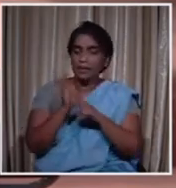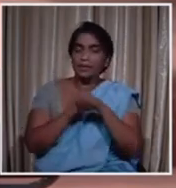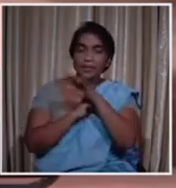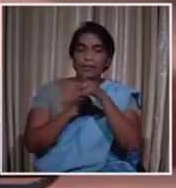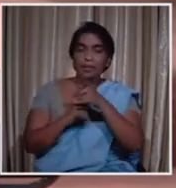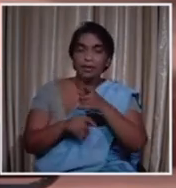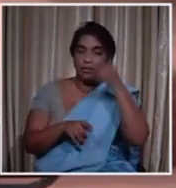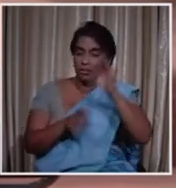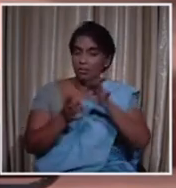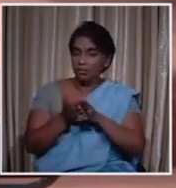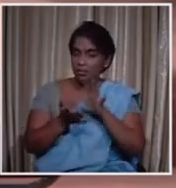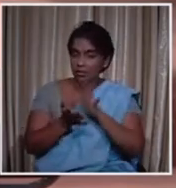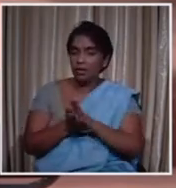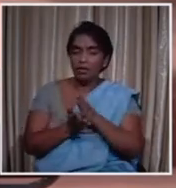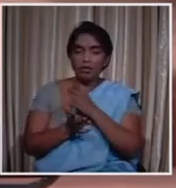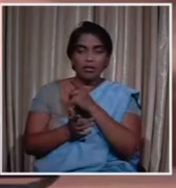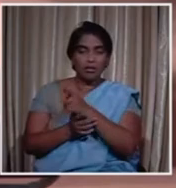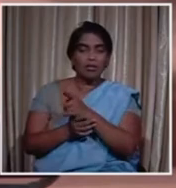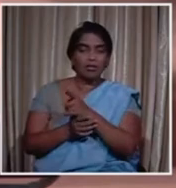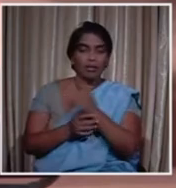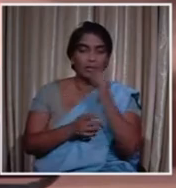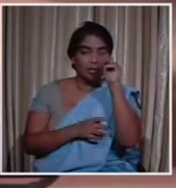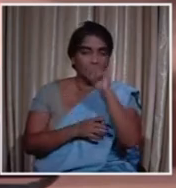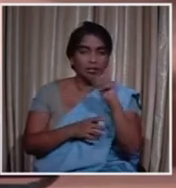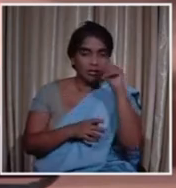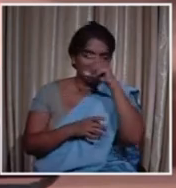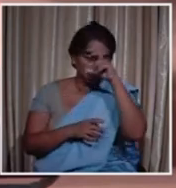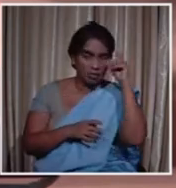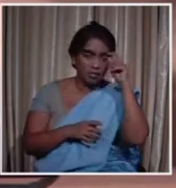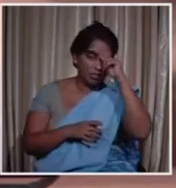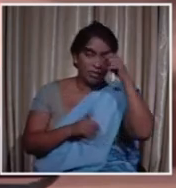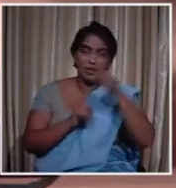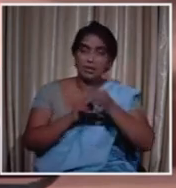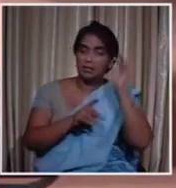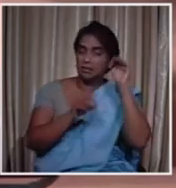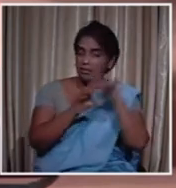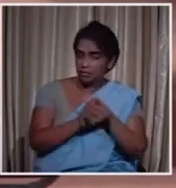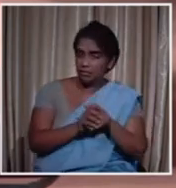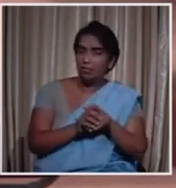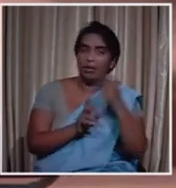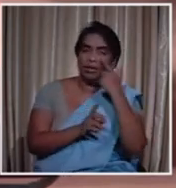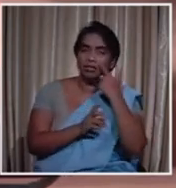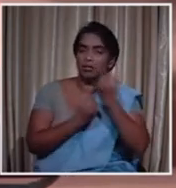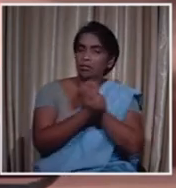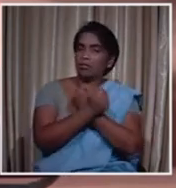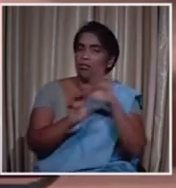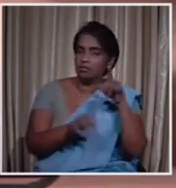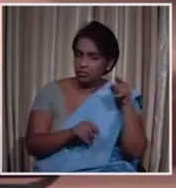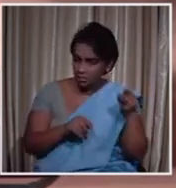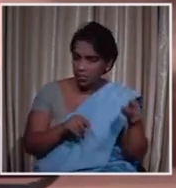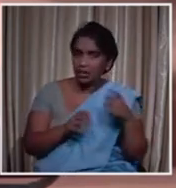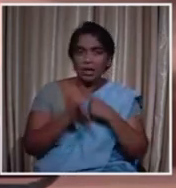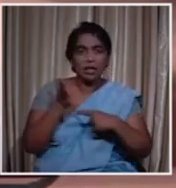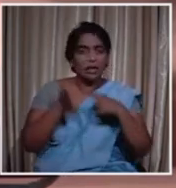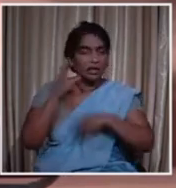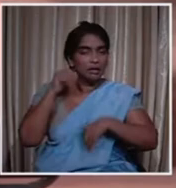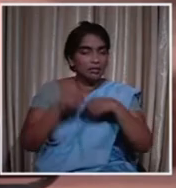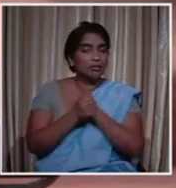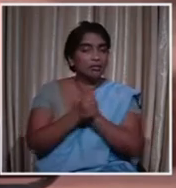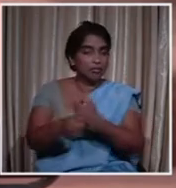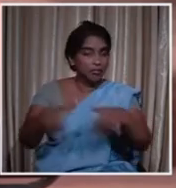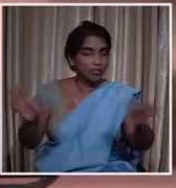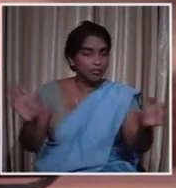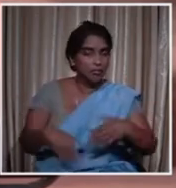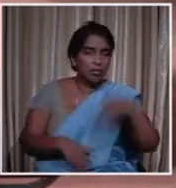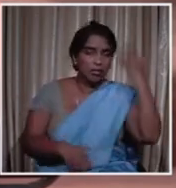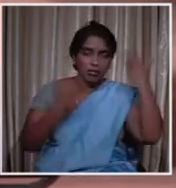பௌத்த பிக்குவை மைத்திரிபால சிறிசேனா அவர்கள் ஜனாதிபதியாக இருந்த பொழுது பொது மன்னிப்பு கொடுக்கிறார். ஆனால் அரசியல் கைதிகள் இன்றும் செத்துக் கொண்டிருக்கிறார்கள்.